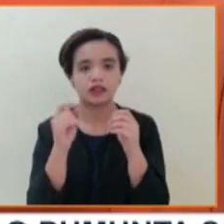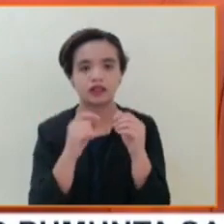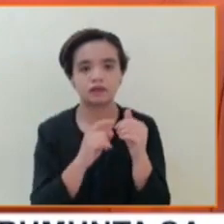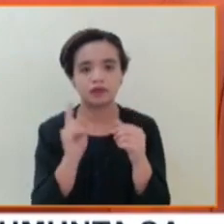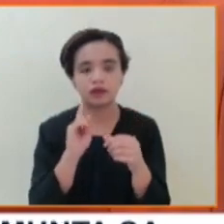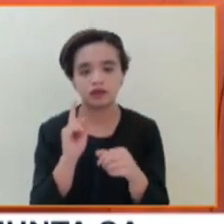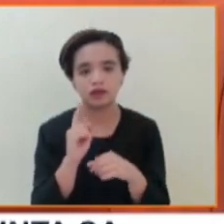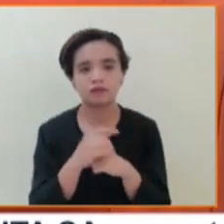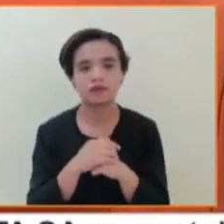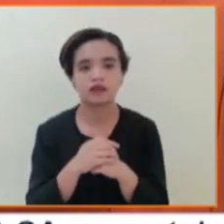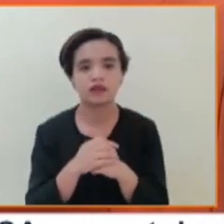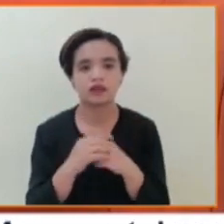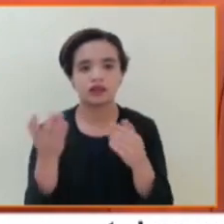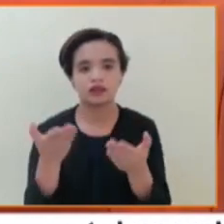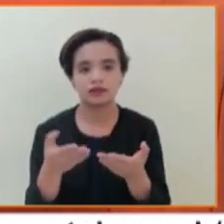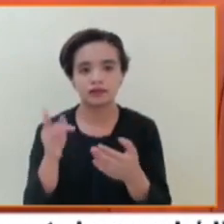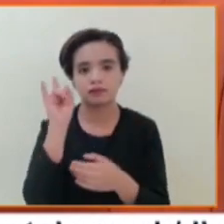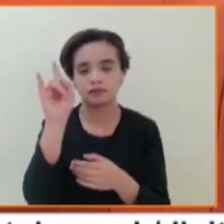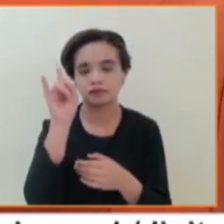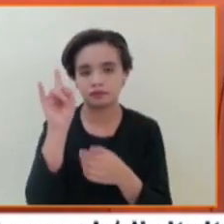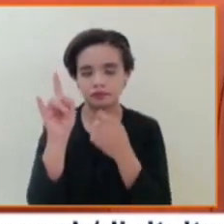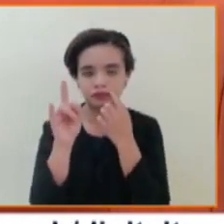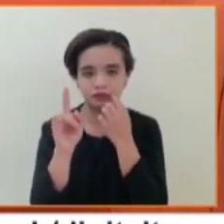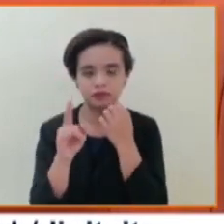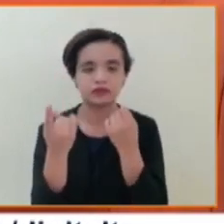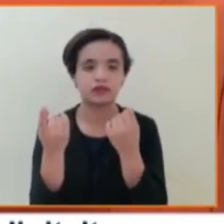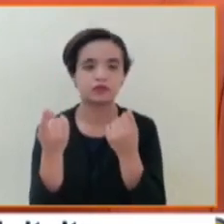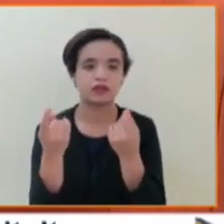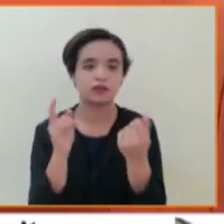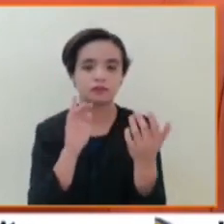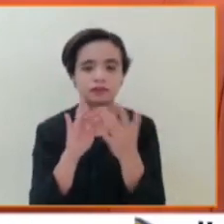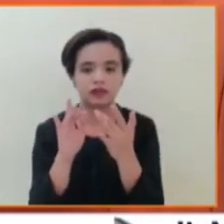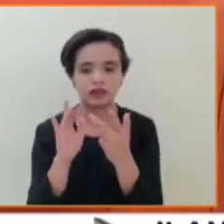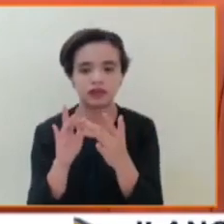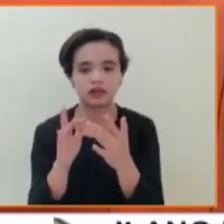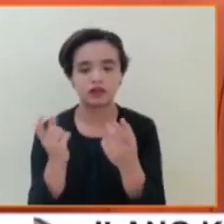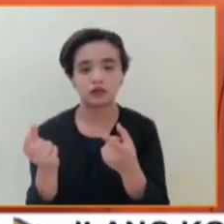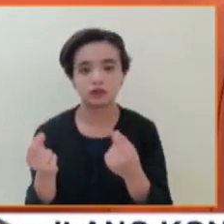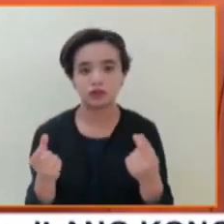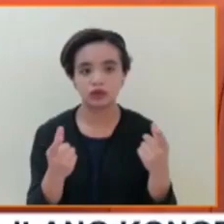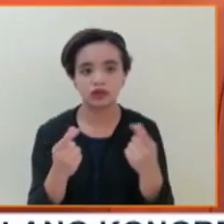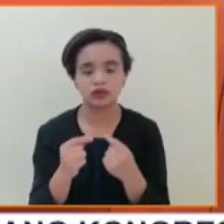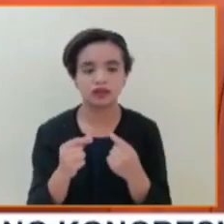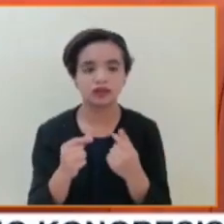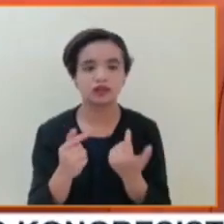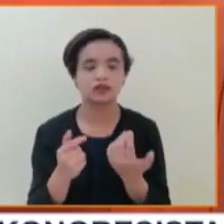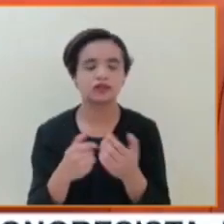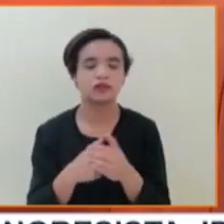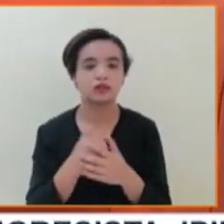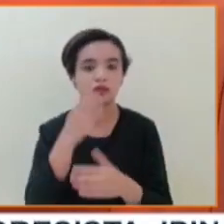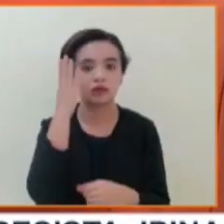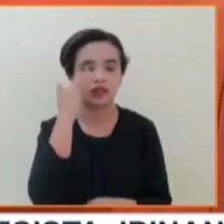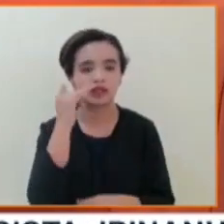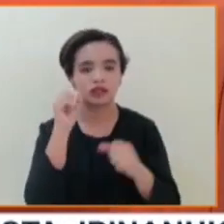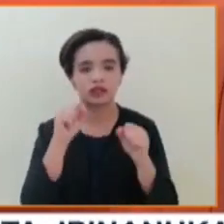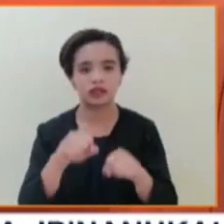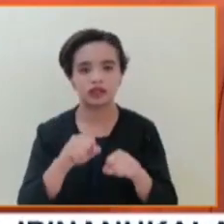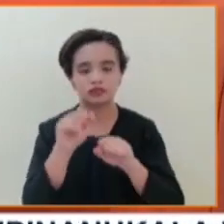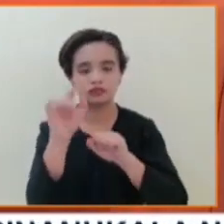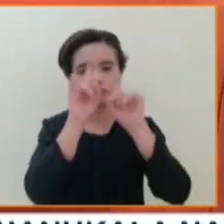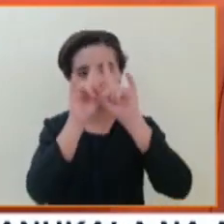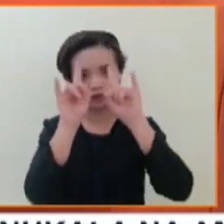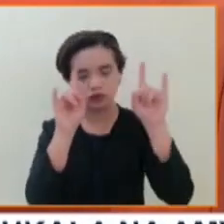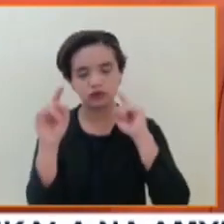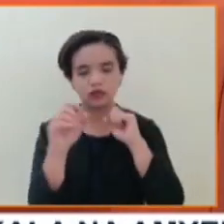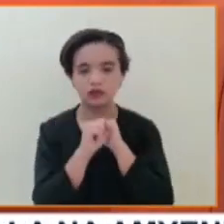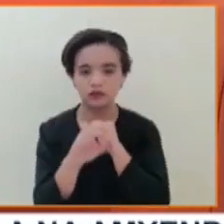tayong taga-media, yung mga contacts na gagamit natin to somehow expedite it, para ma-promote natin yung mga advocacy and